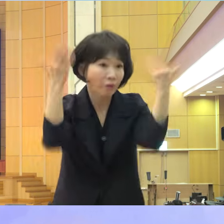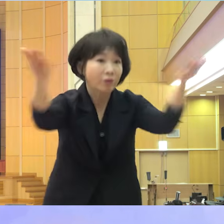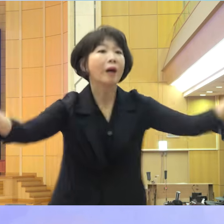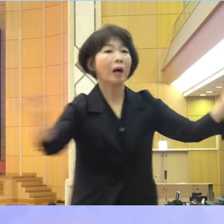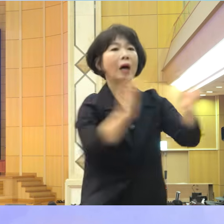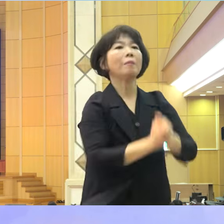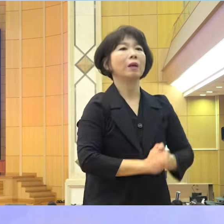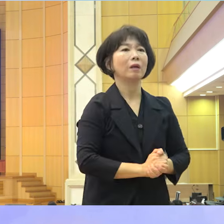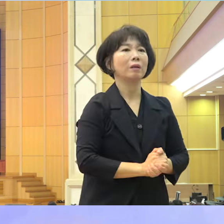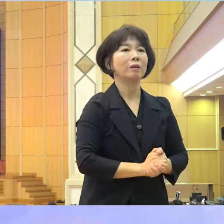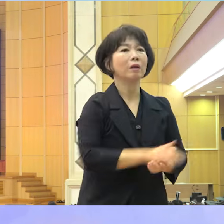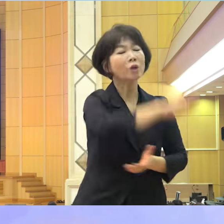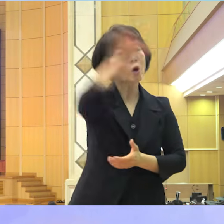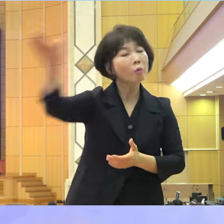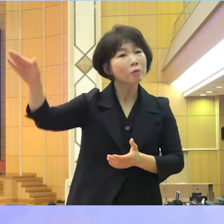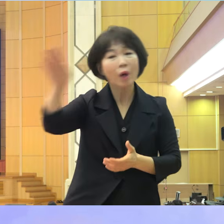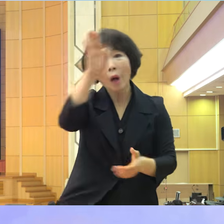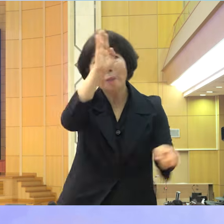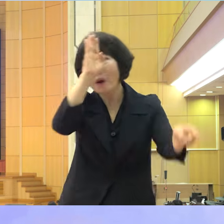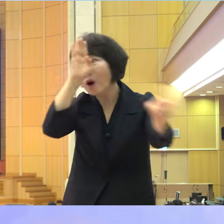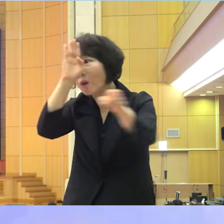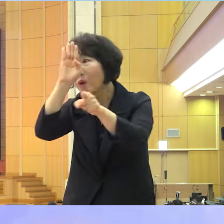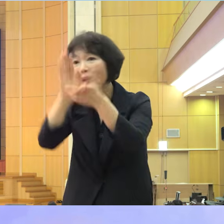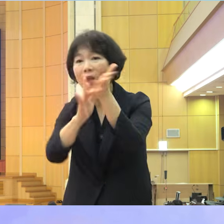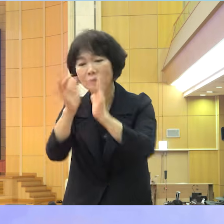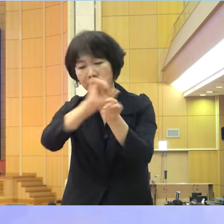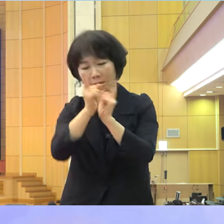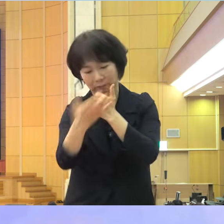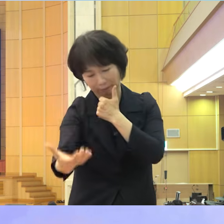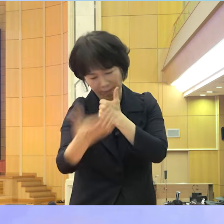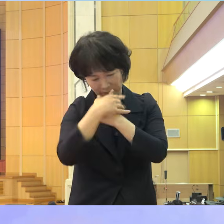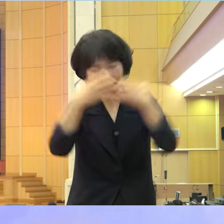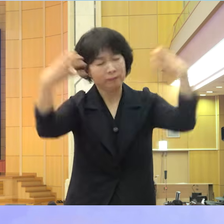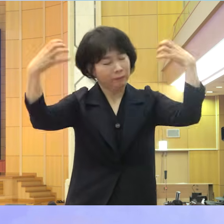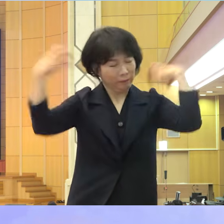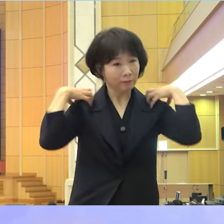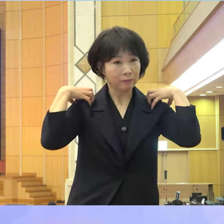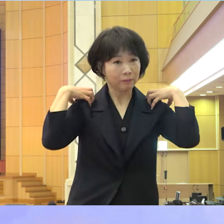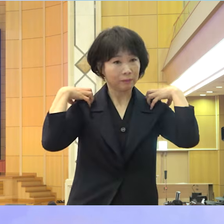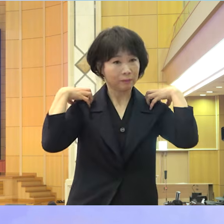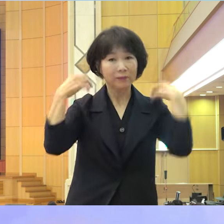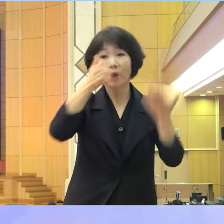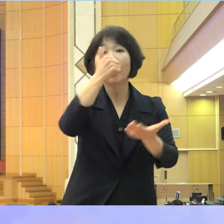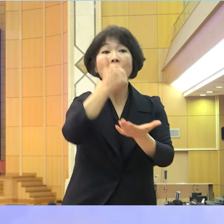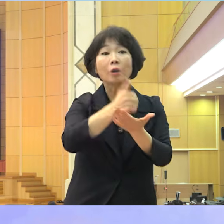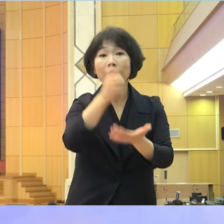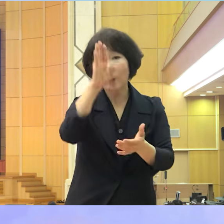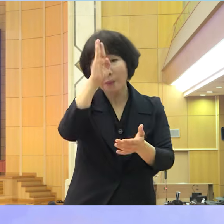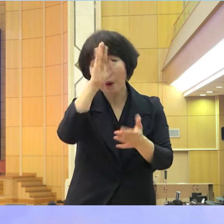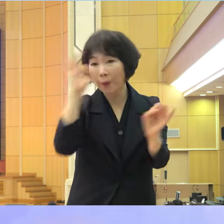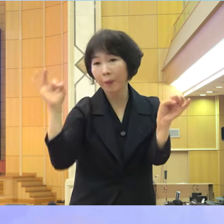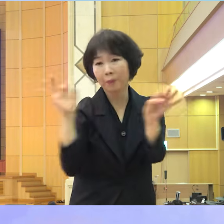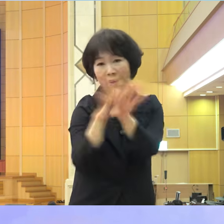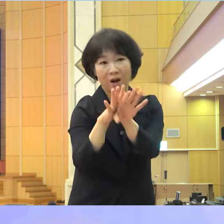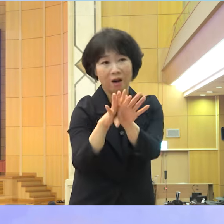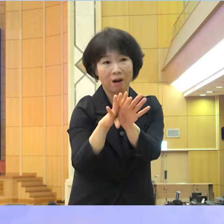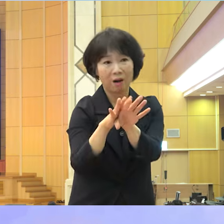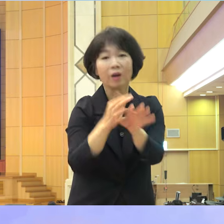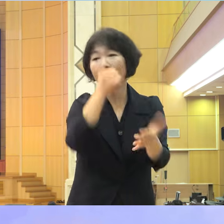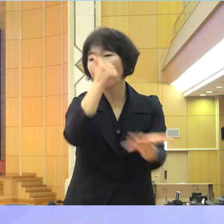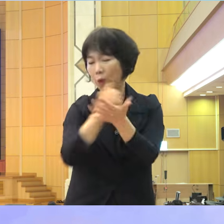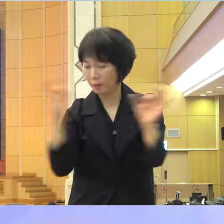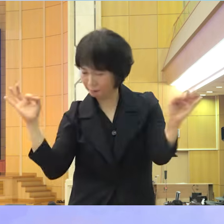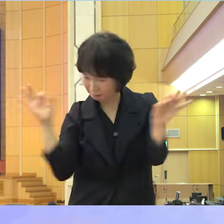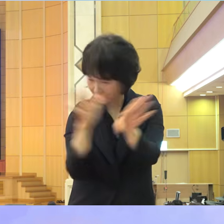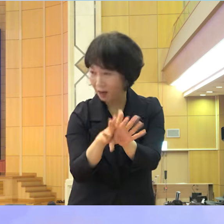십자가 지셨으니 믿는 순간 죄인이 의인이 되고 죽었던 영이 살아나고 병든